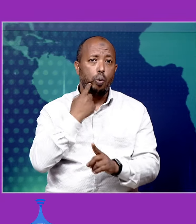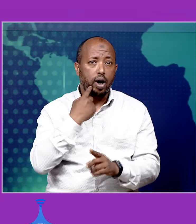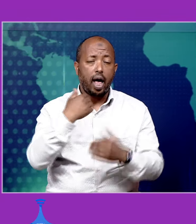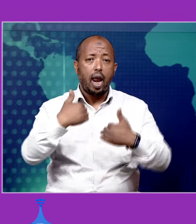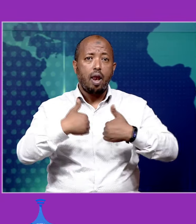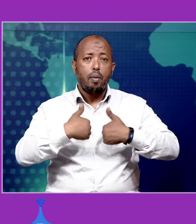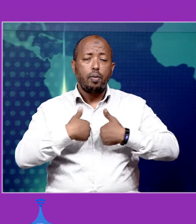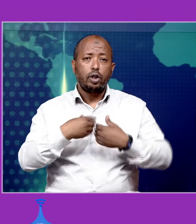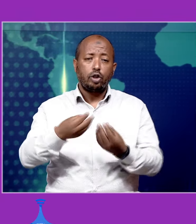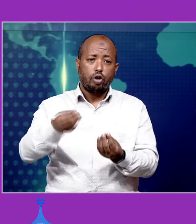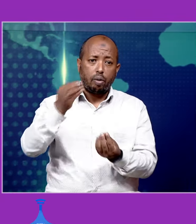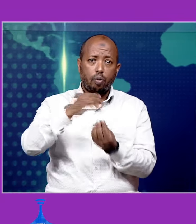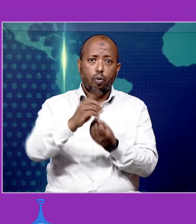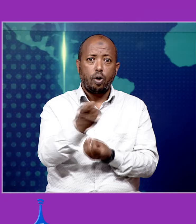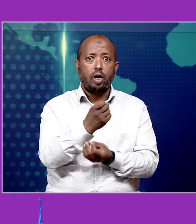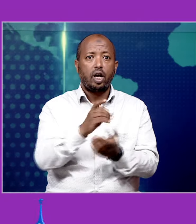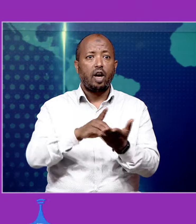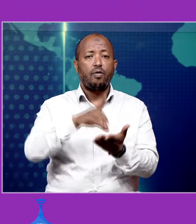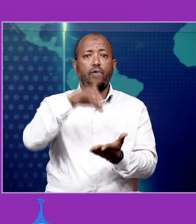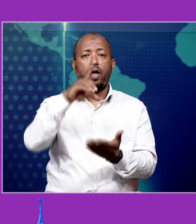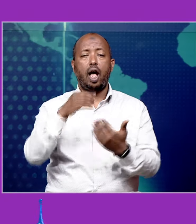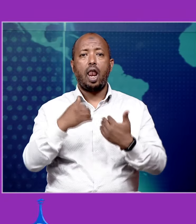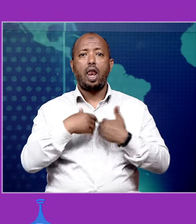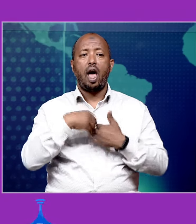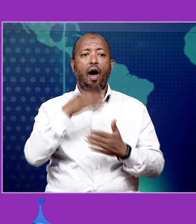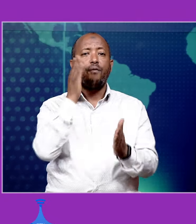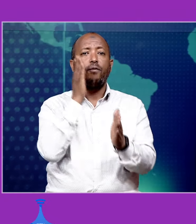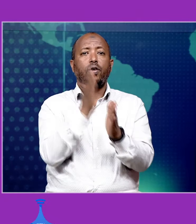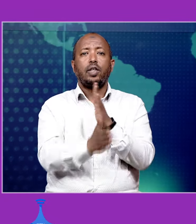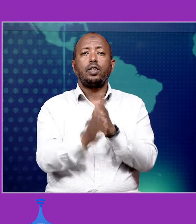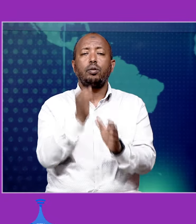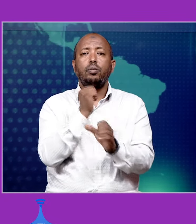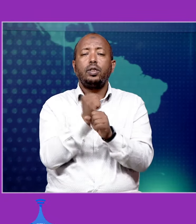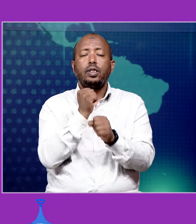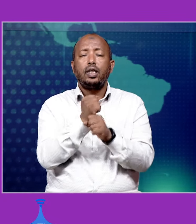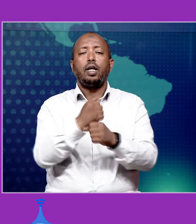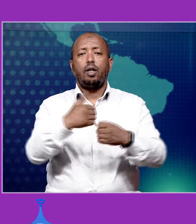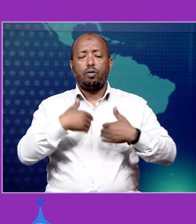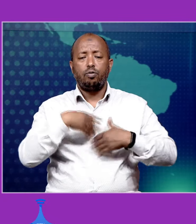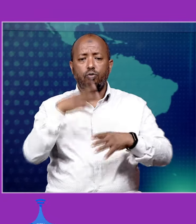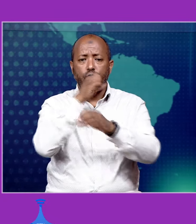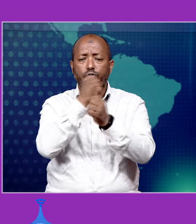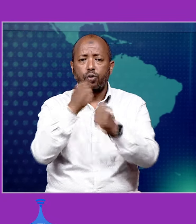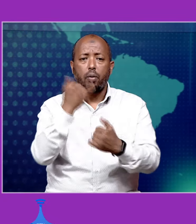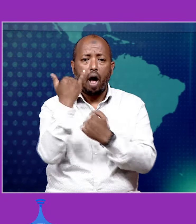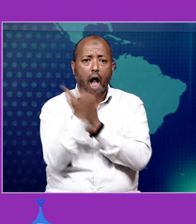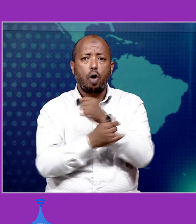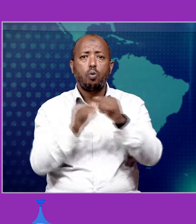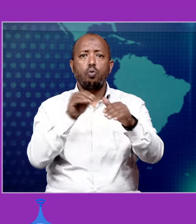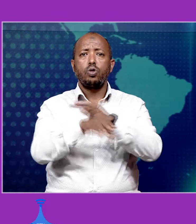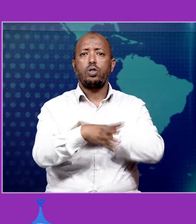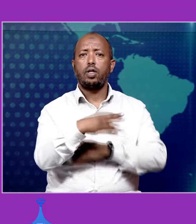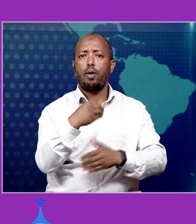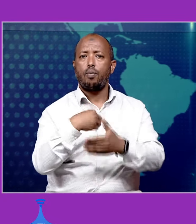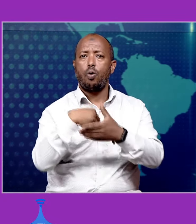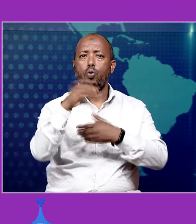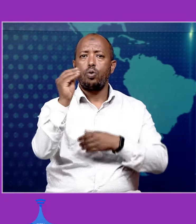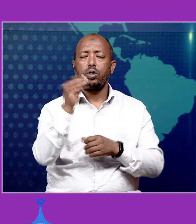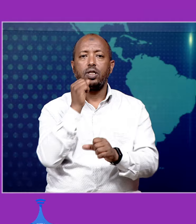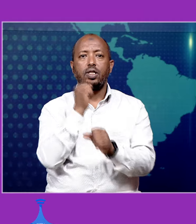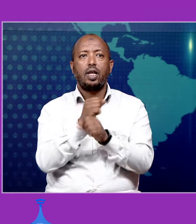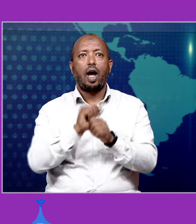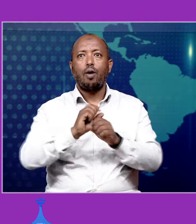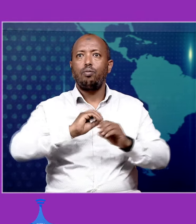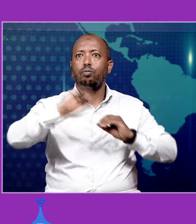يالنبتن كچمرن كف ياله افصاصمالو يالنبتن وقت كچمرن باهاجر استنا باوچ سرا